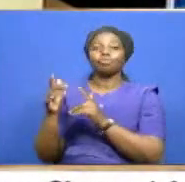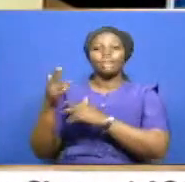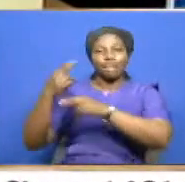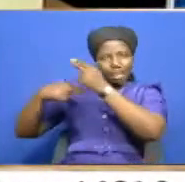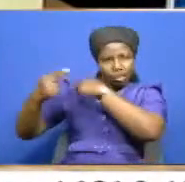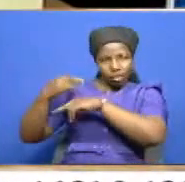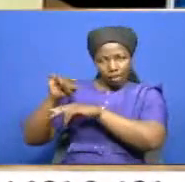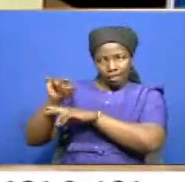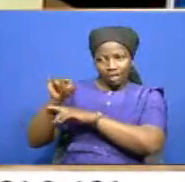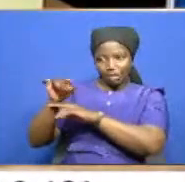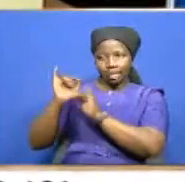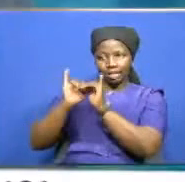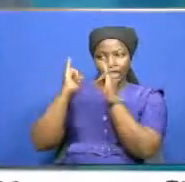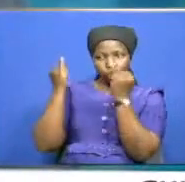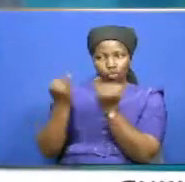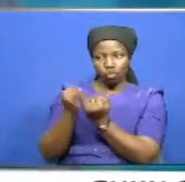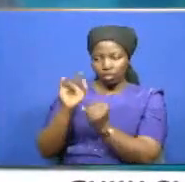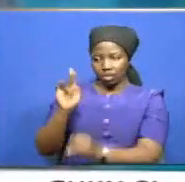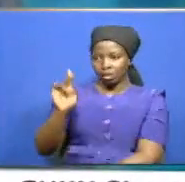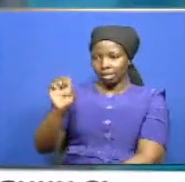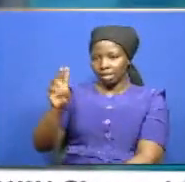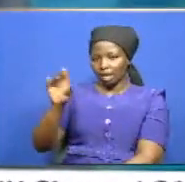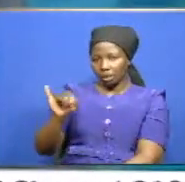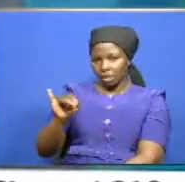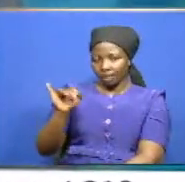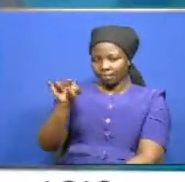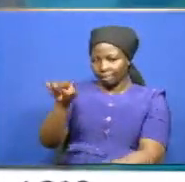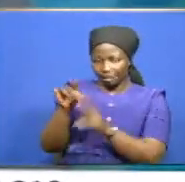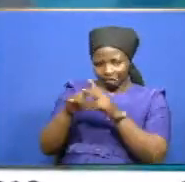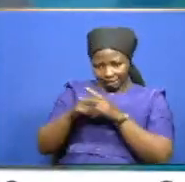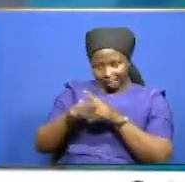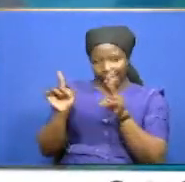KEWI. KEWI ilianza